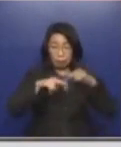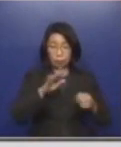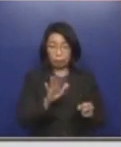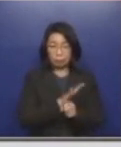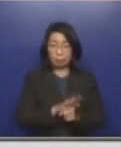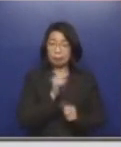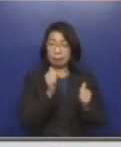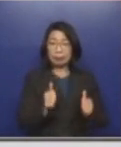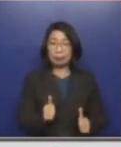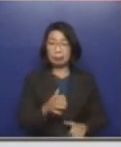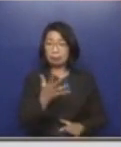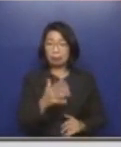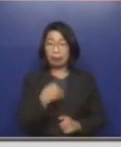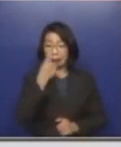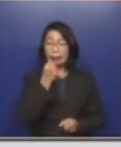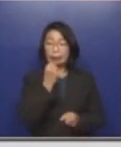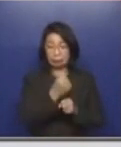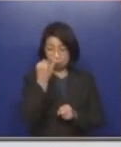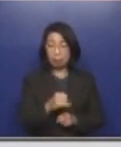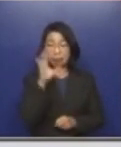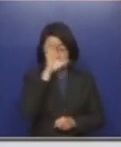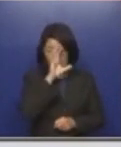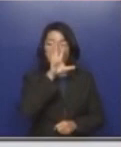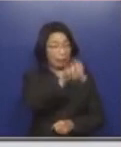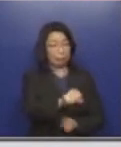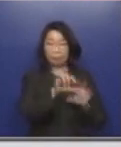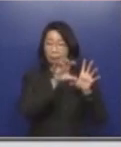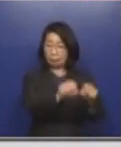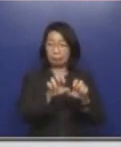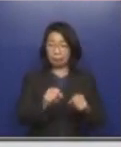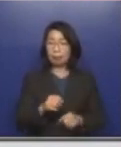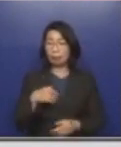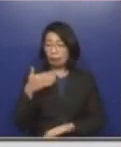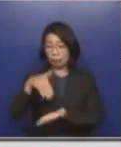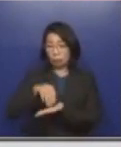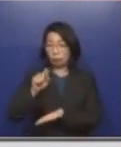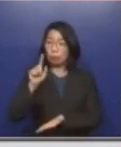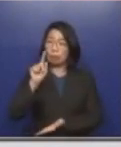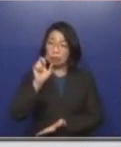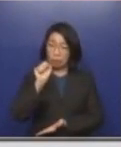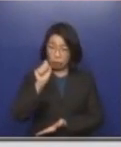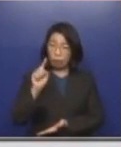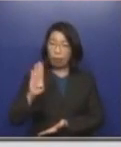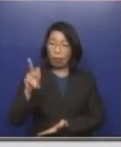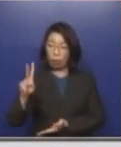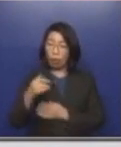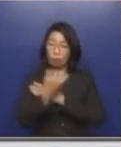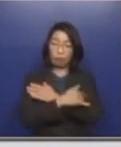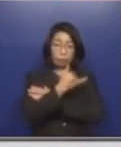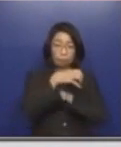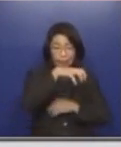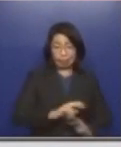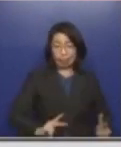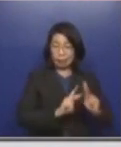าการคนที่ทำความผิดสอบสวนมาให้ได้ไม่ว่าจะเป็นสบคไม่ว่าจะเป็นใครก็ตามในกระทรวงต่างประเทศท่านประธ